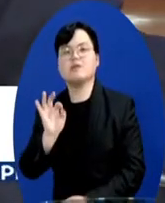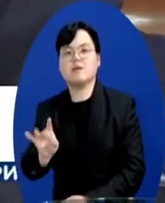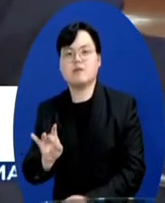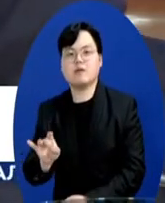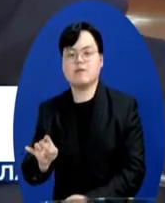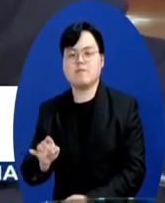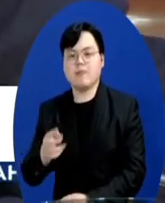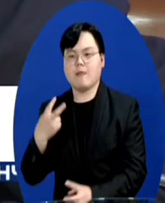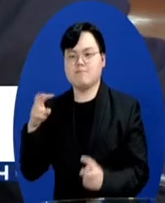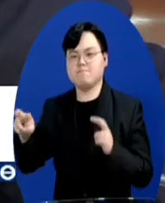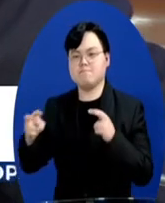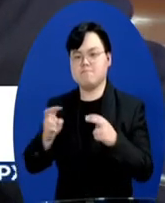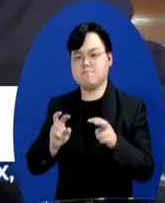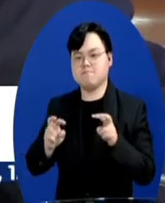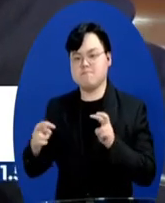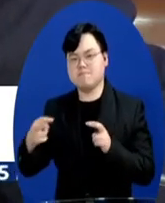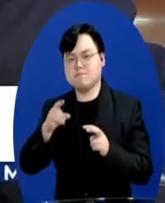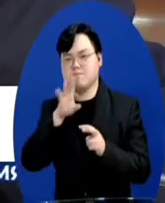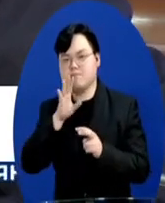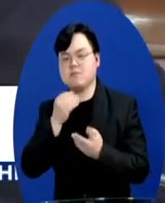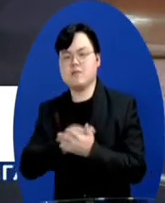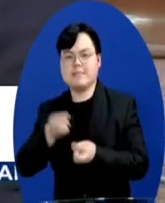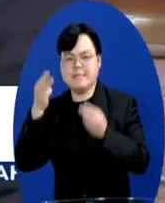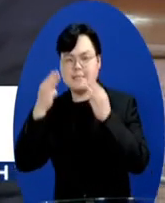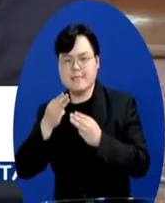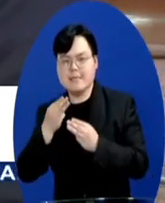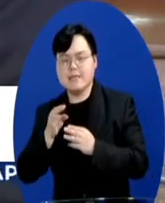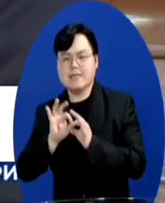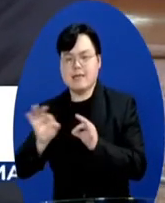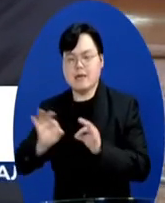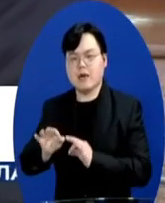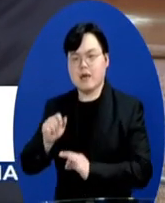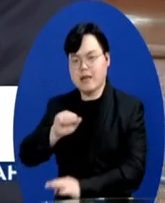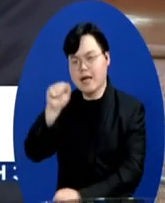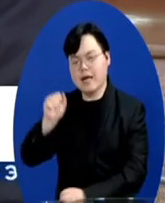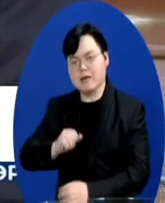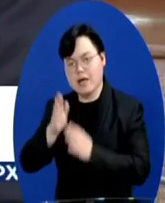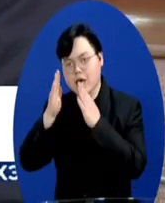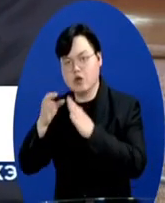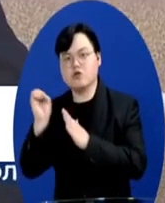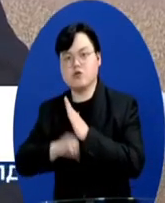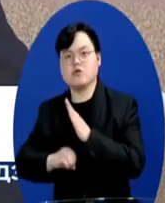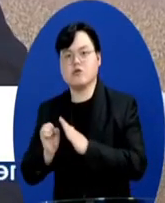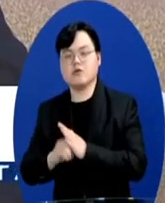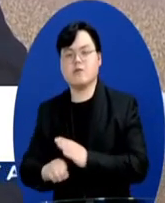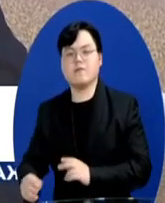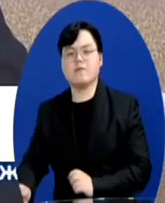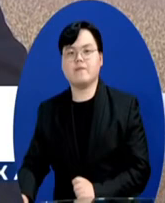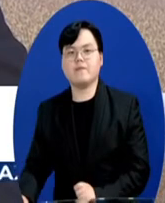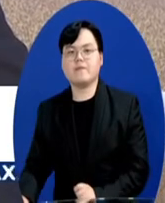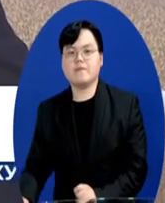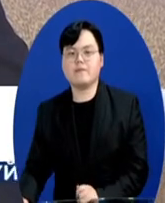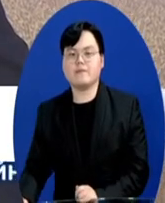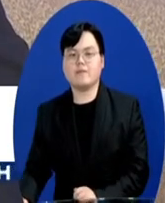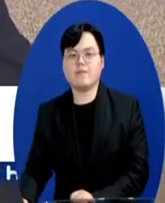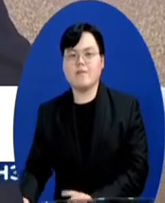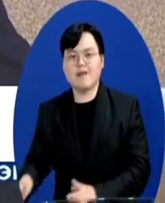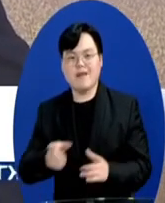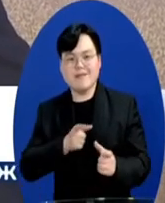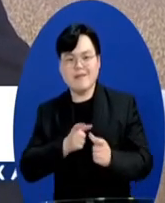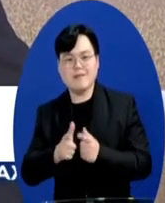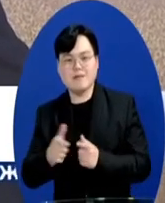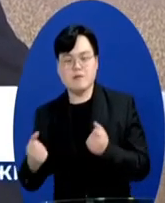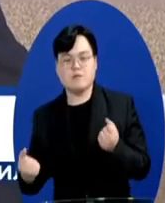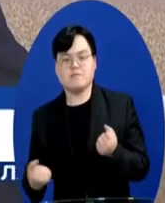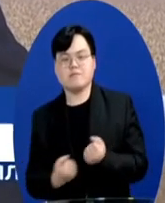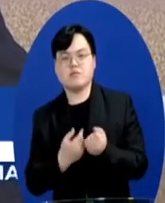бас тал бүрээс нь харж яаж нэлээд одоо нухцтай энэ асуудалд хандах ёстой. Яг эдийн засгийн тэр